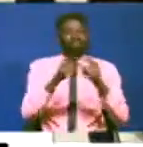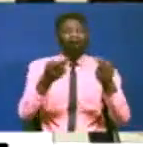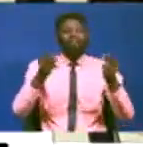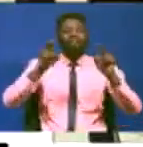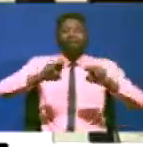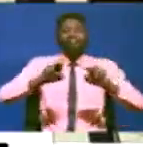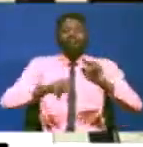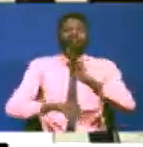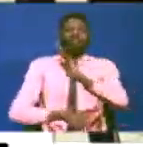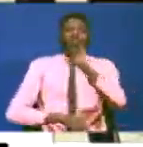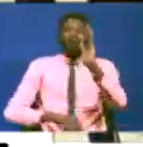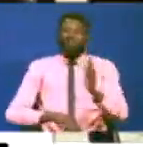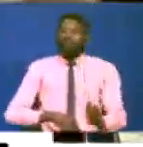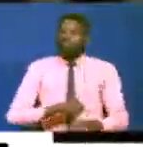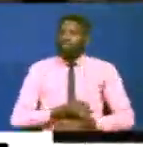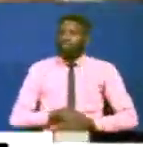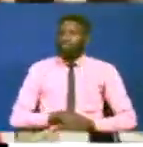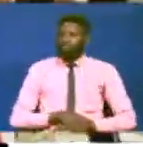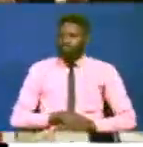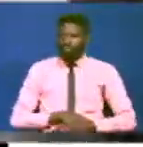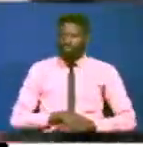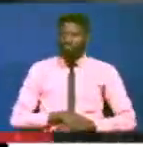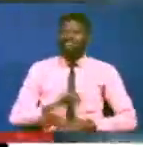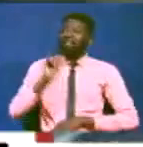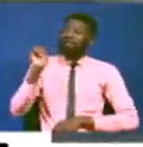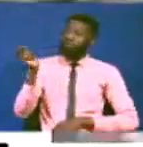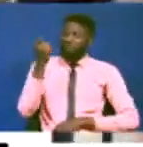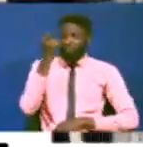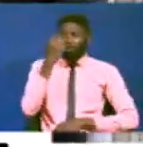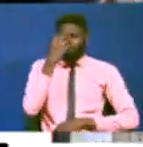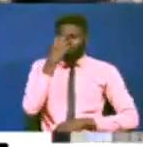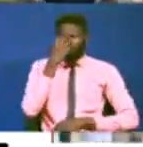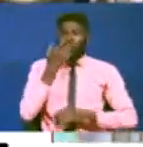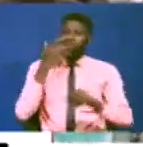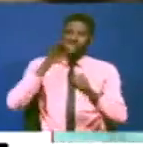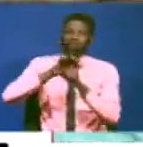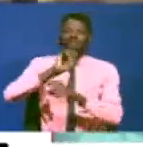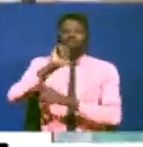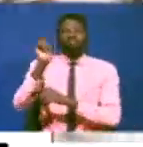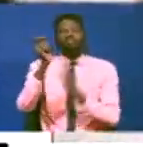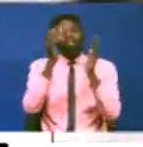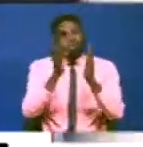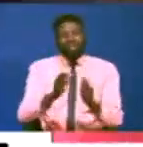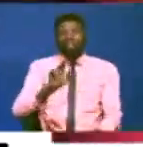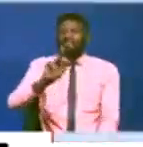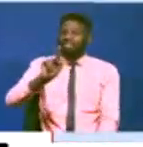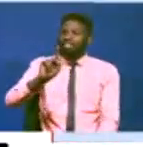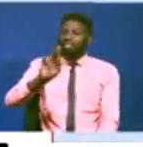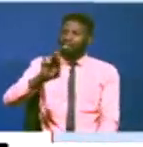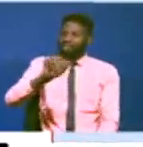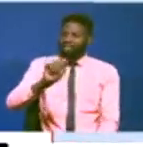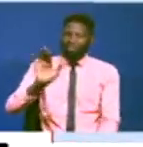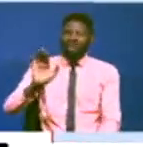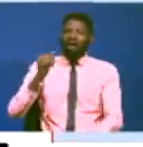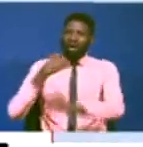hata hivyo aliwahakikishia wa Kenya kwamba halmashauri ya ukusanyaji ushuru hapa nchini KRA itatekeleza majukumu yake bila fujo,